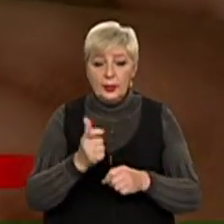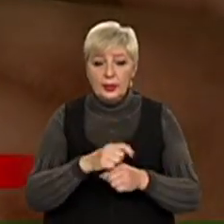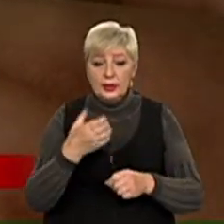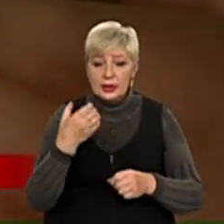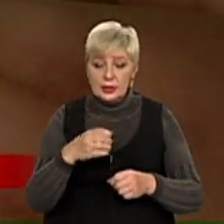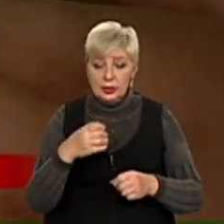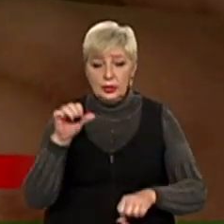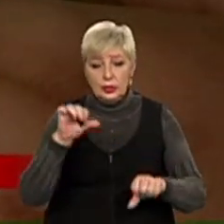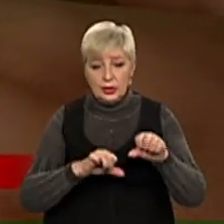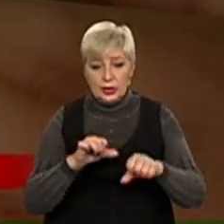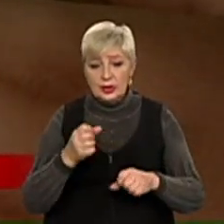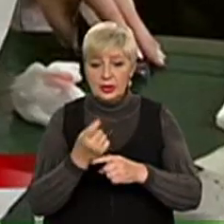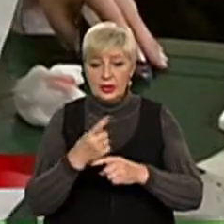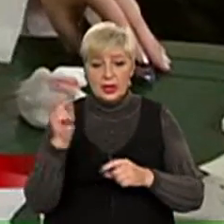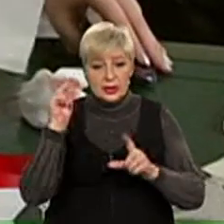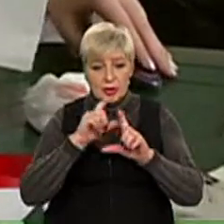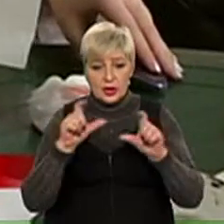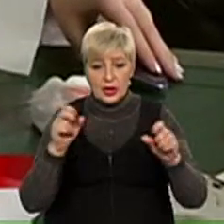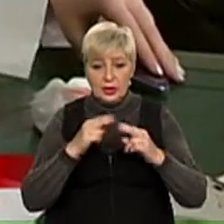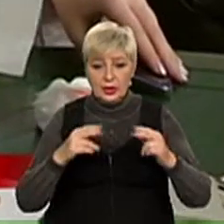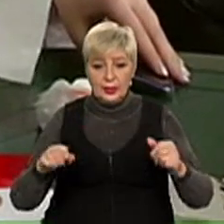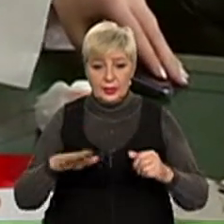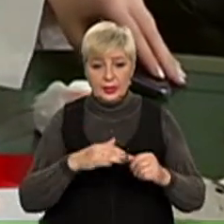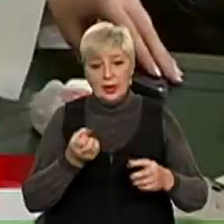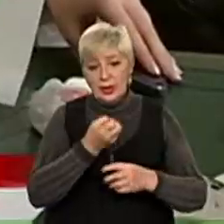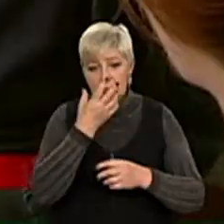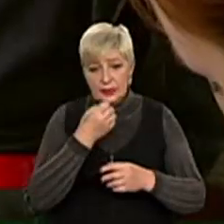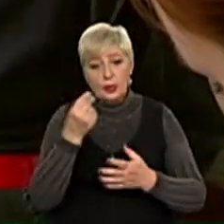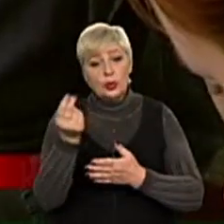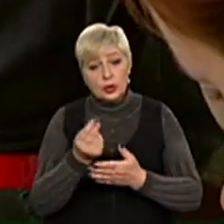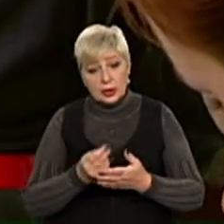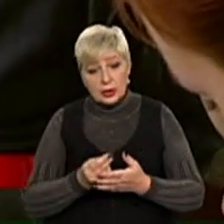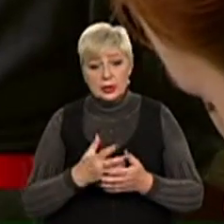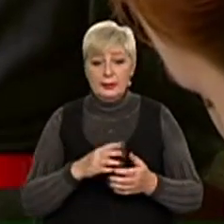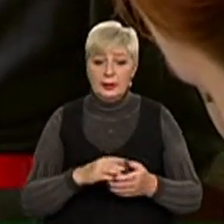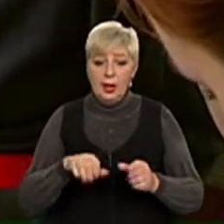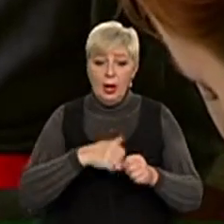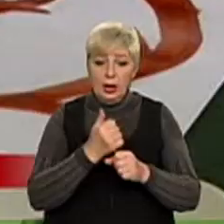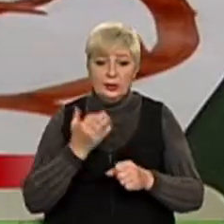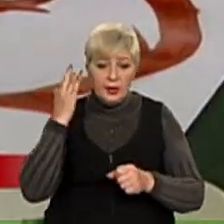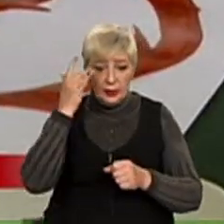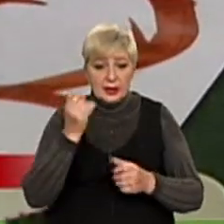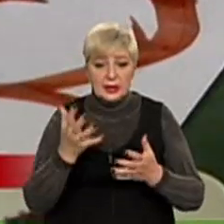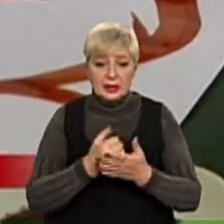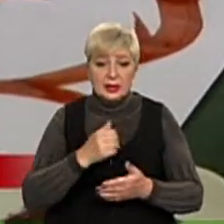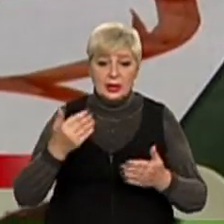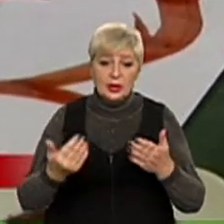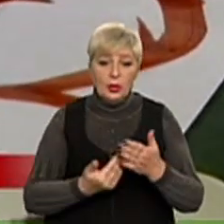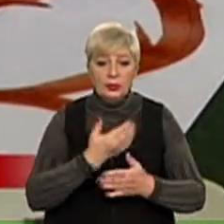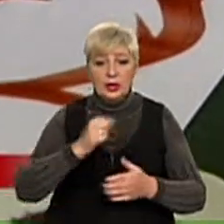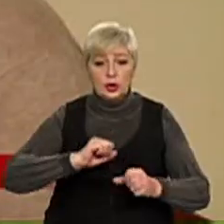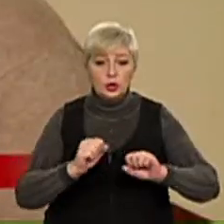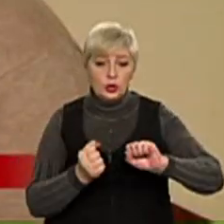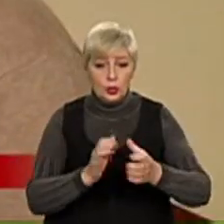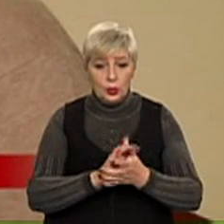учасників з 11 шкіл Дніпропетровщини. Діточок я зібрав. Головна мета фестивалю – знайти нових друзів, кажуть